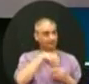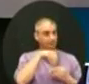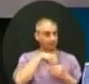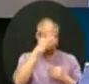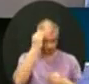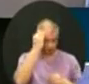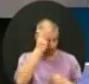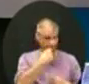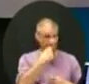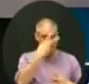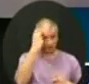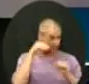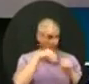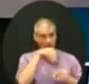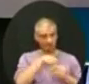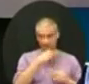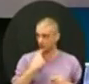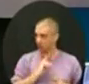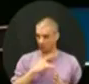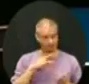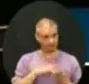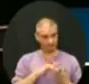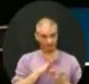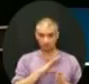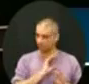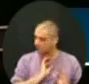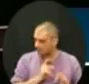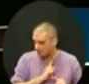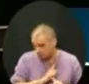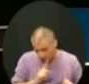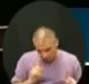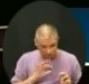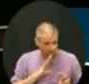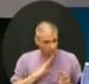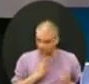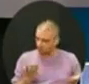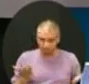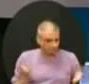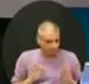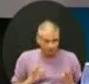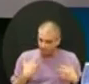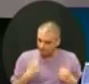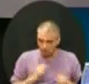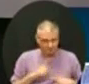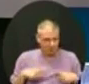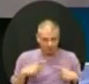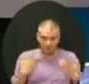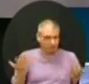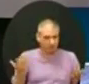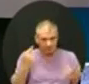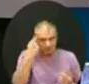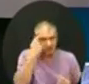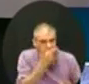בהמוניהם, זוכרים את הערבים? ואתה אומר שאנחנו לא נמצאים באיום קיומי? ממש לא נמצאים בכלל באיום לא ביטחוני ולא קיומי.